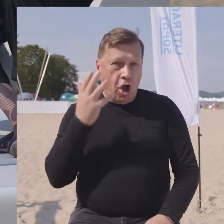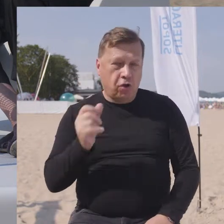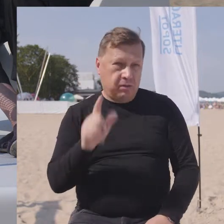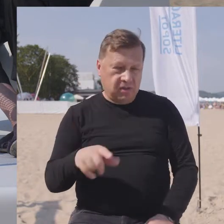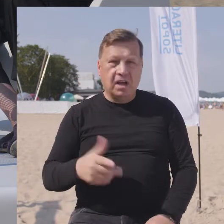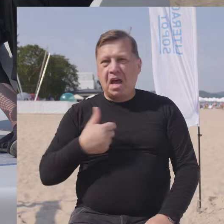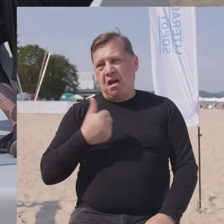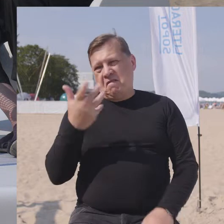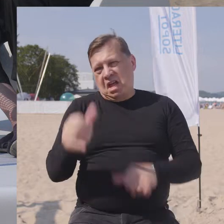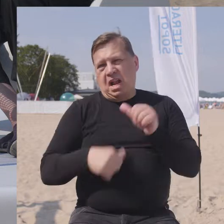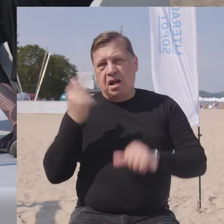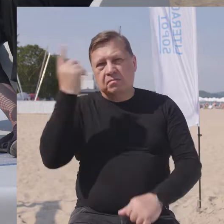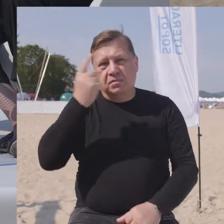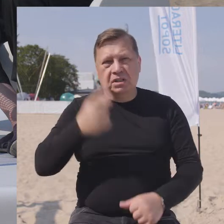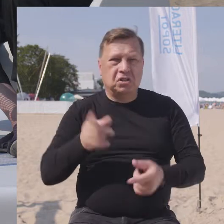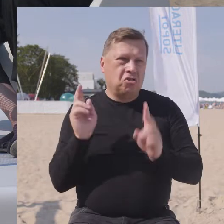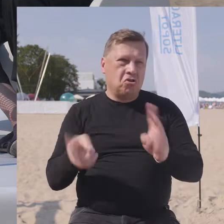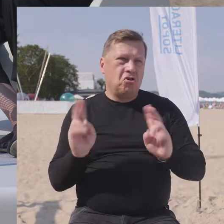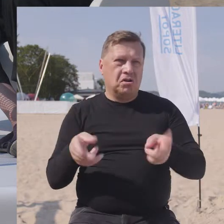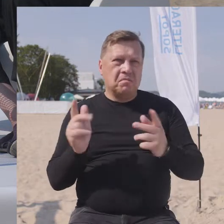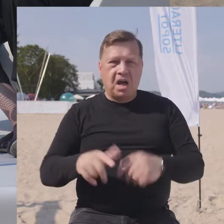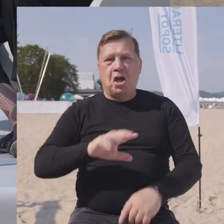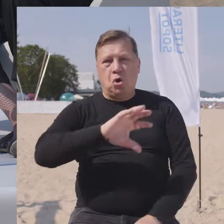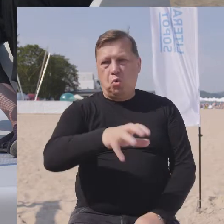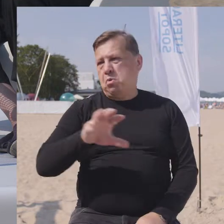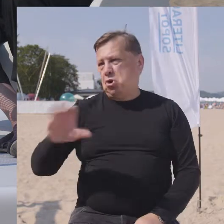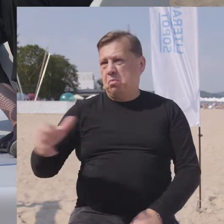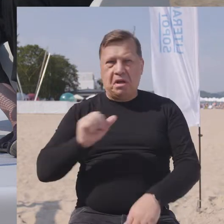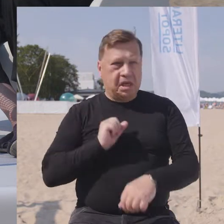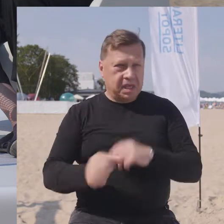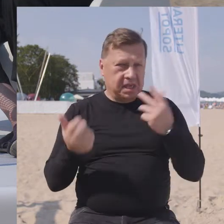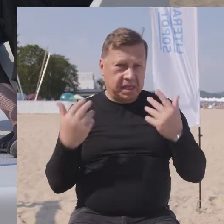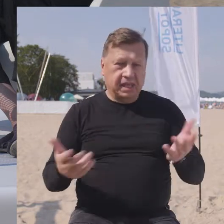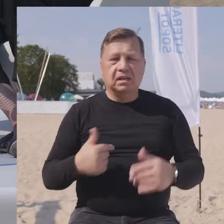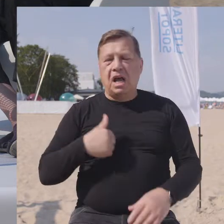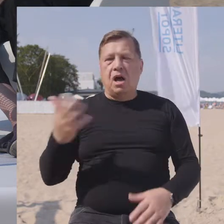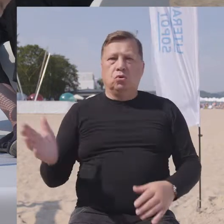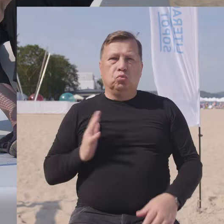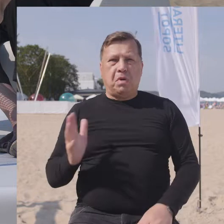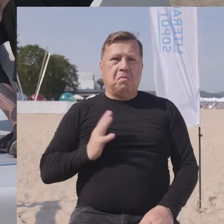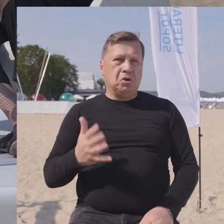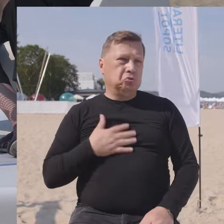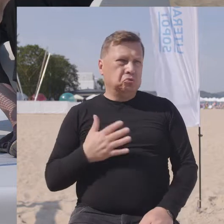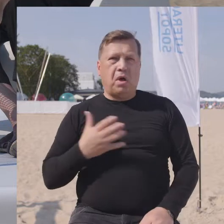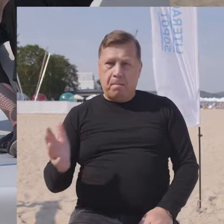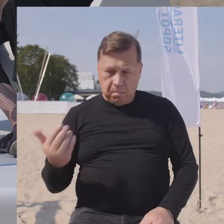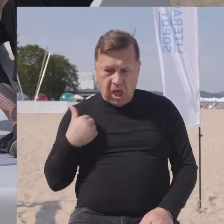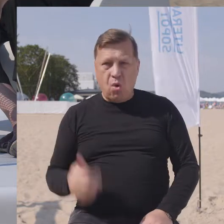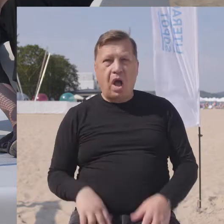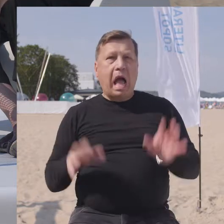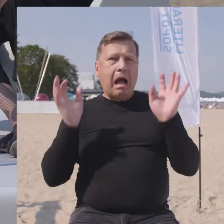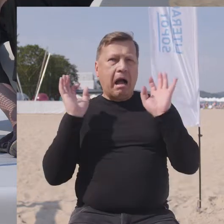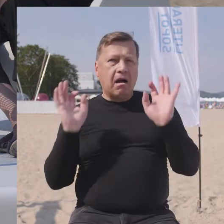uważałam, że wszystko jest dobrze, bo są te dwie grupy i zawsze czułam się bezpiecznie. Teraz